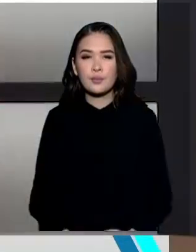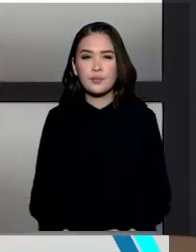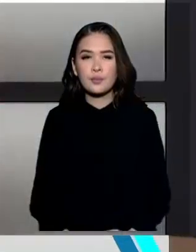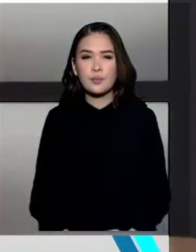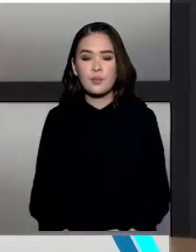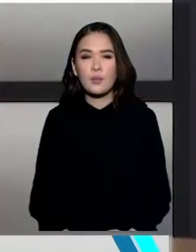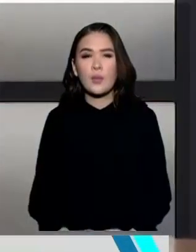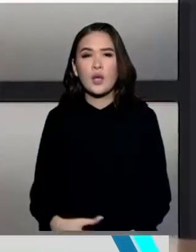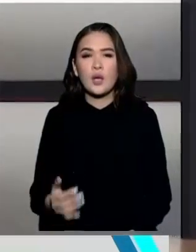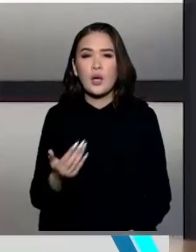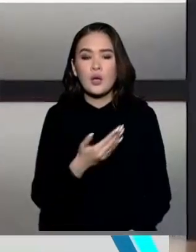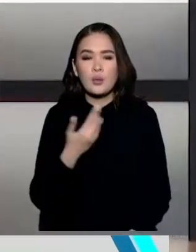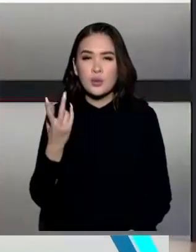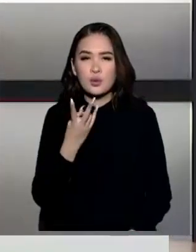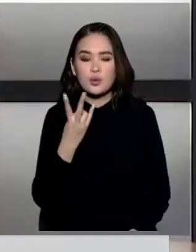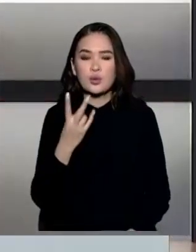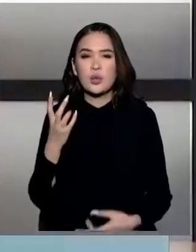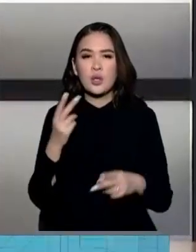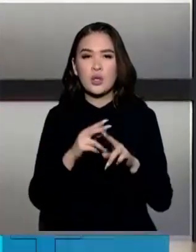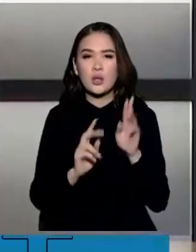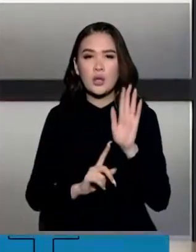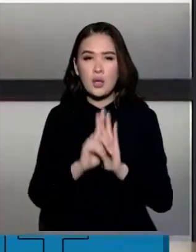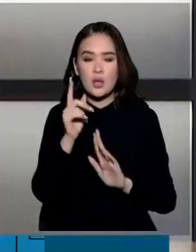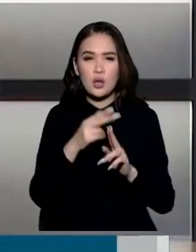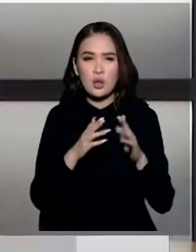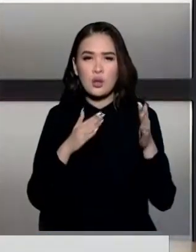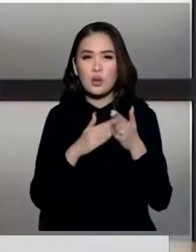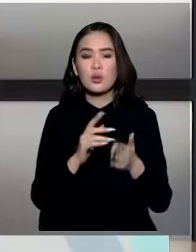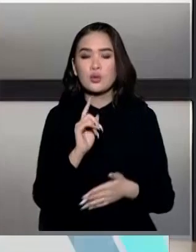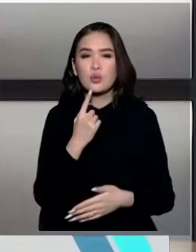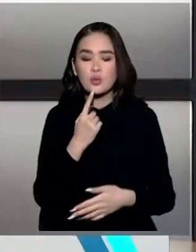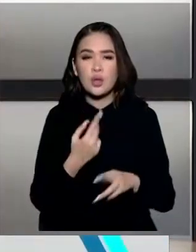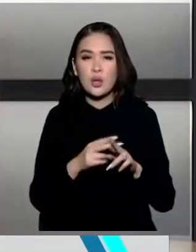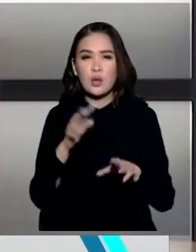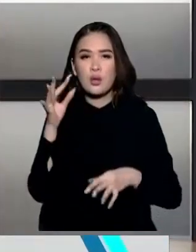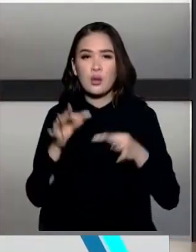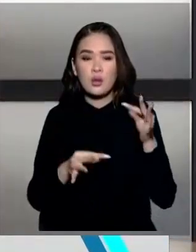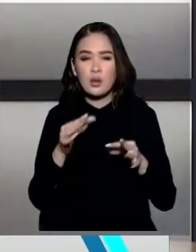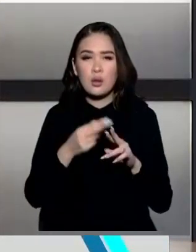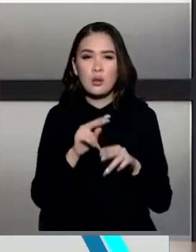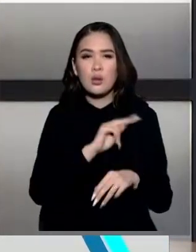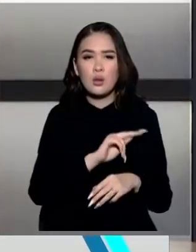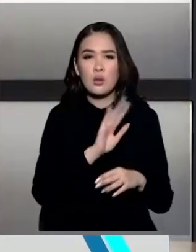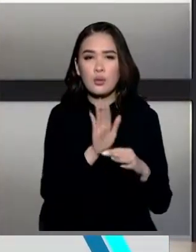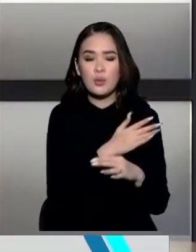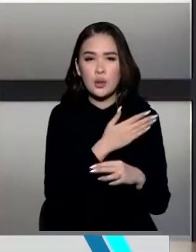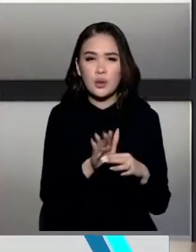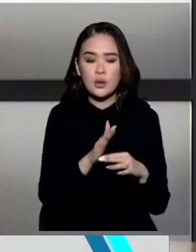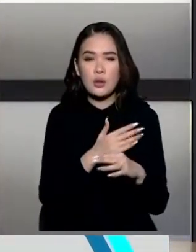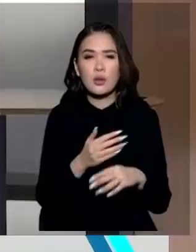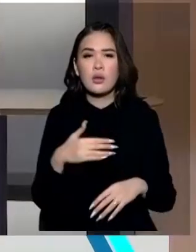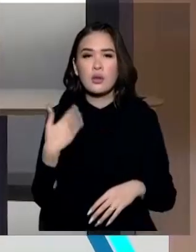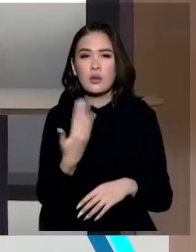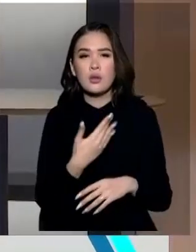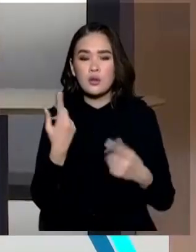Біз соған жетуіміз керек ақырында. Қазір жету оған қиын, өйткені біз сот жүйесі бөлек, біздің кәсіп